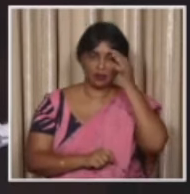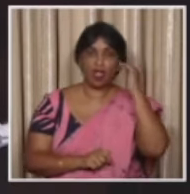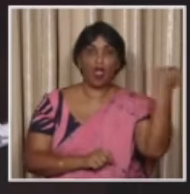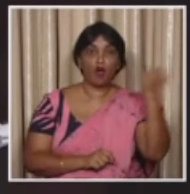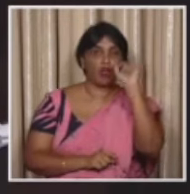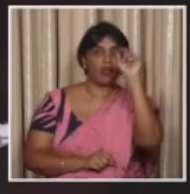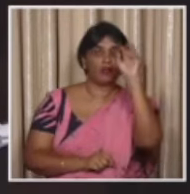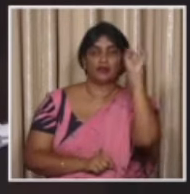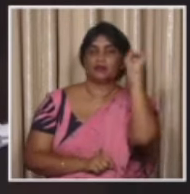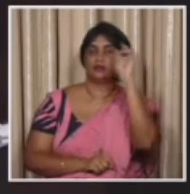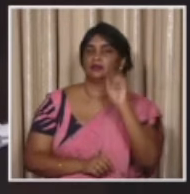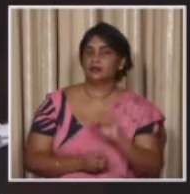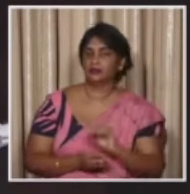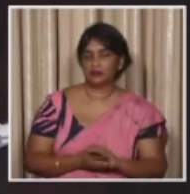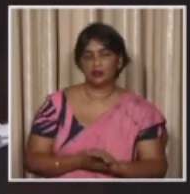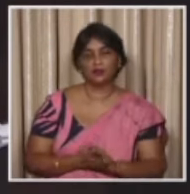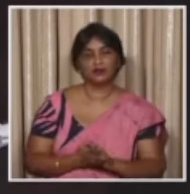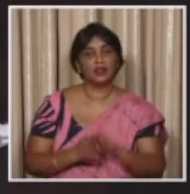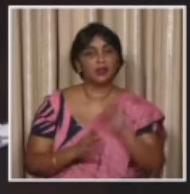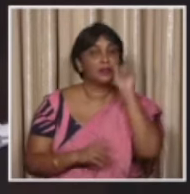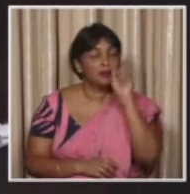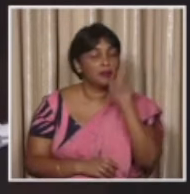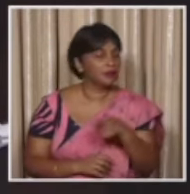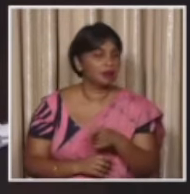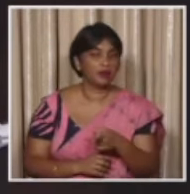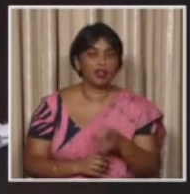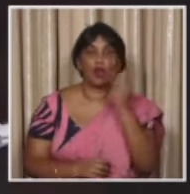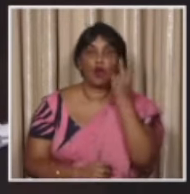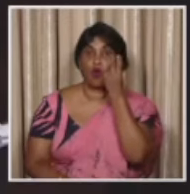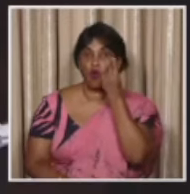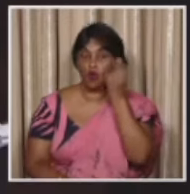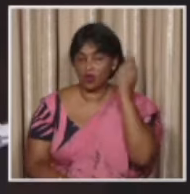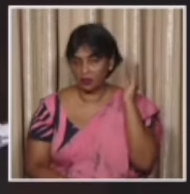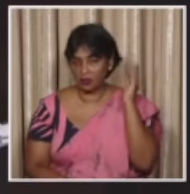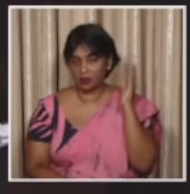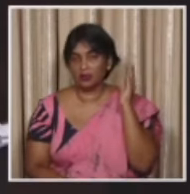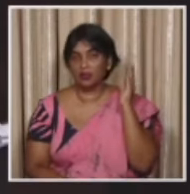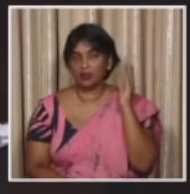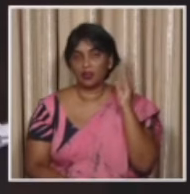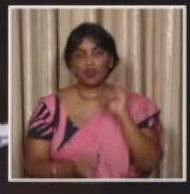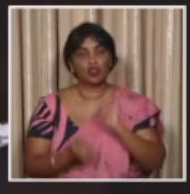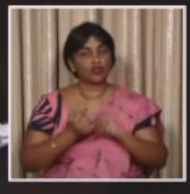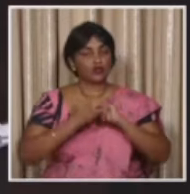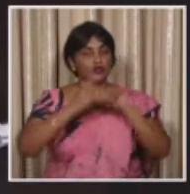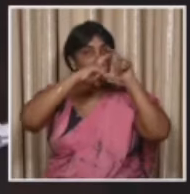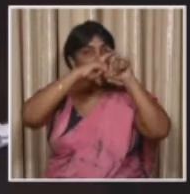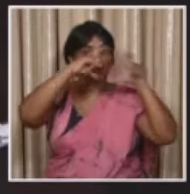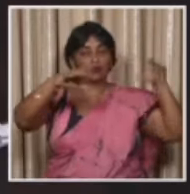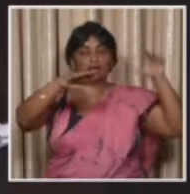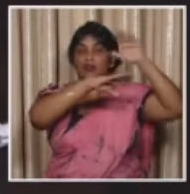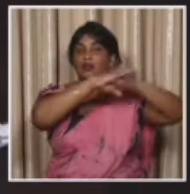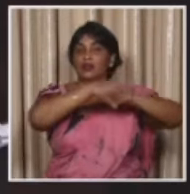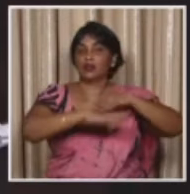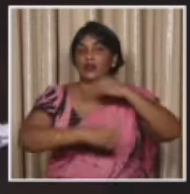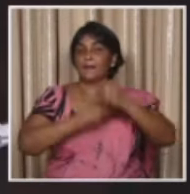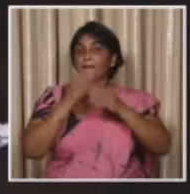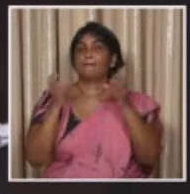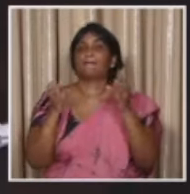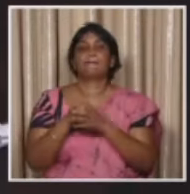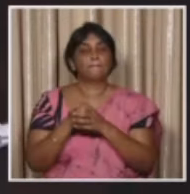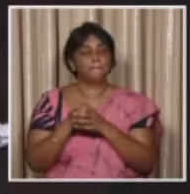නම් ආවා. බැලින්නම් ඔස්ට්‍රේලියාවල සෝලා පැනල් ඩිස්ට්‍රිබියුට් කරන